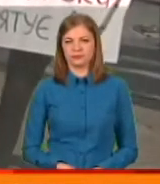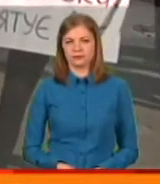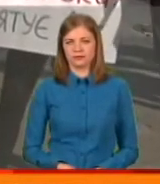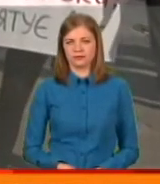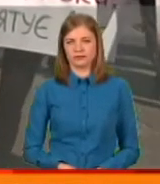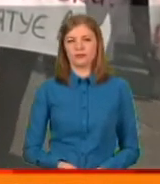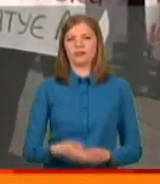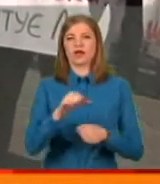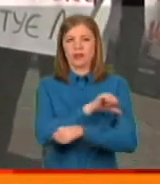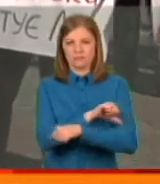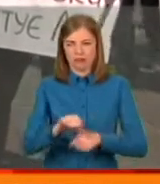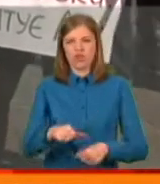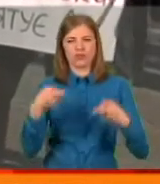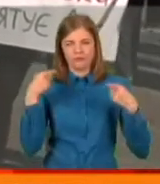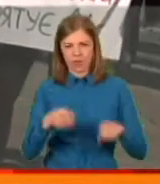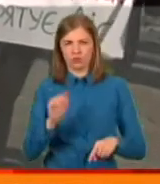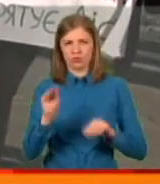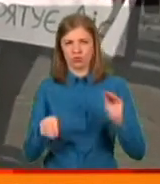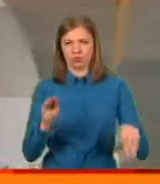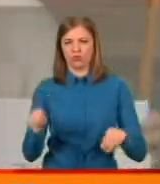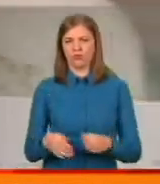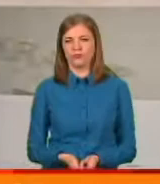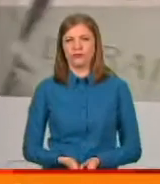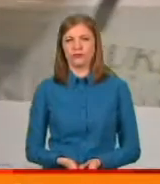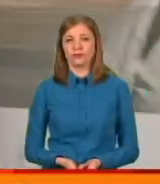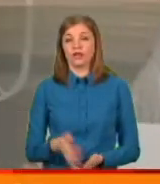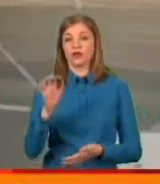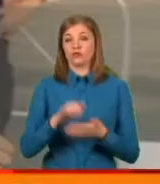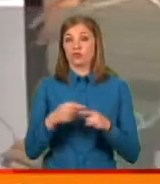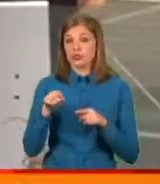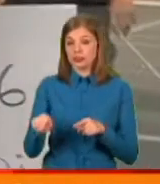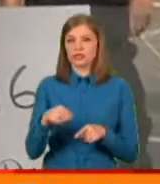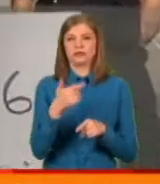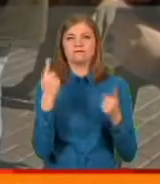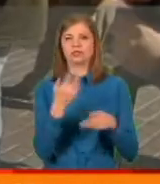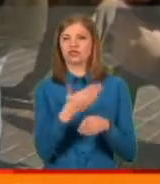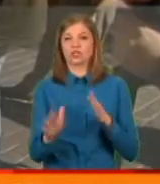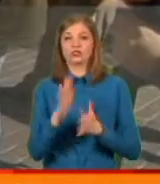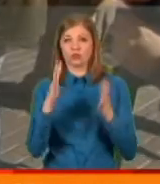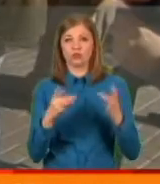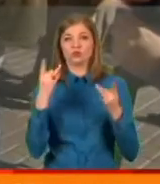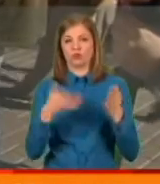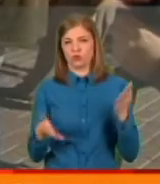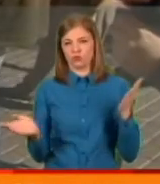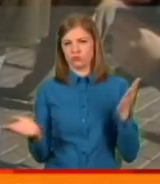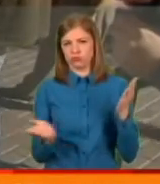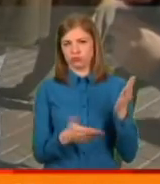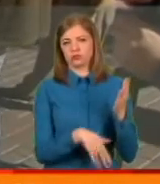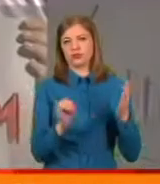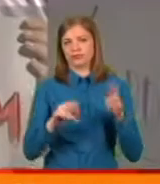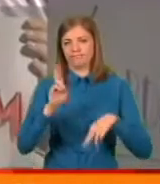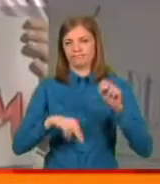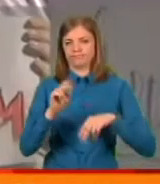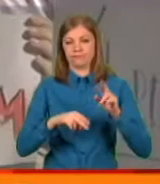Межі в натуру! Межі в натуру! Через це велика частина лісу просто пішла під спилювання та